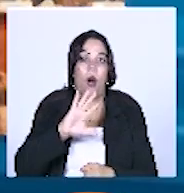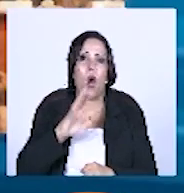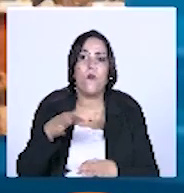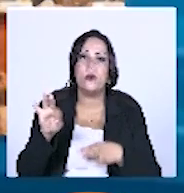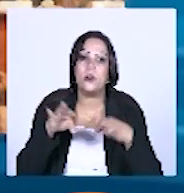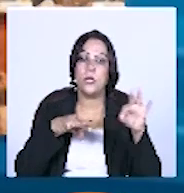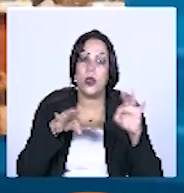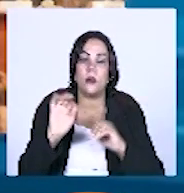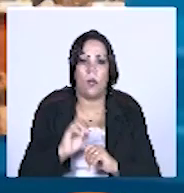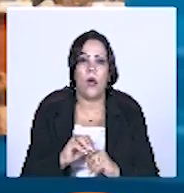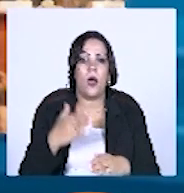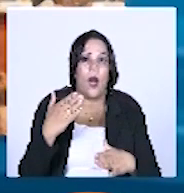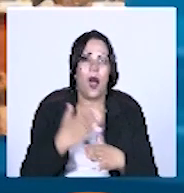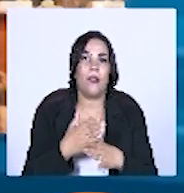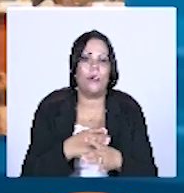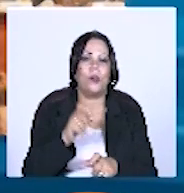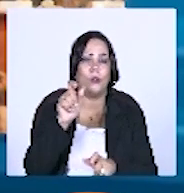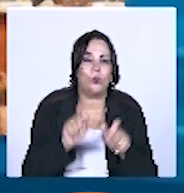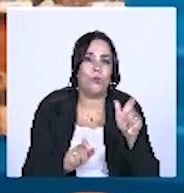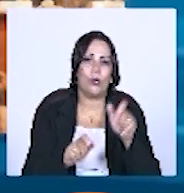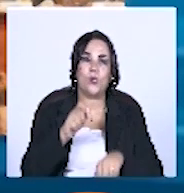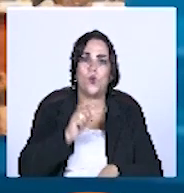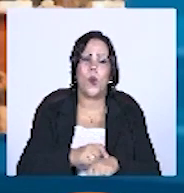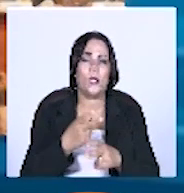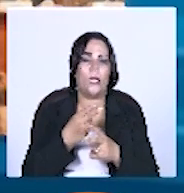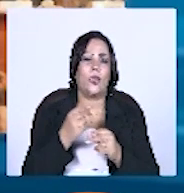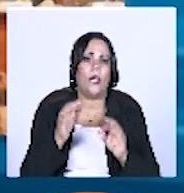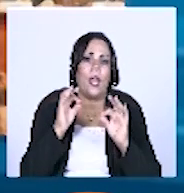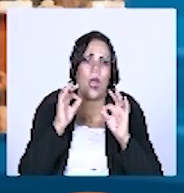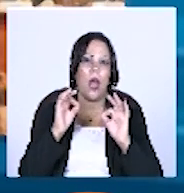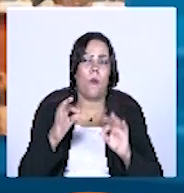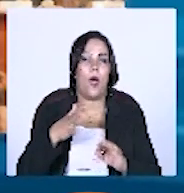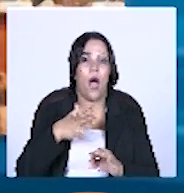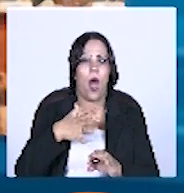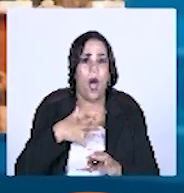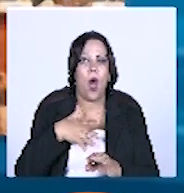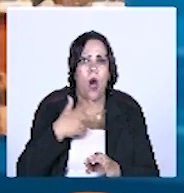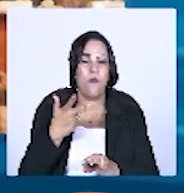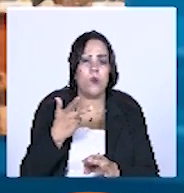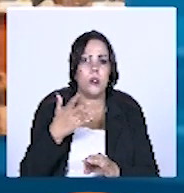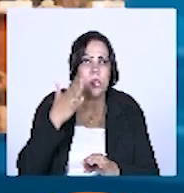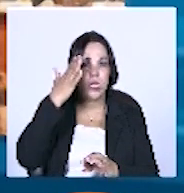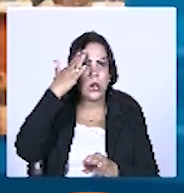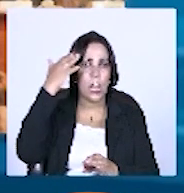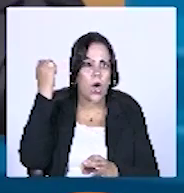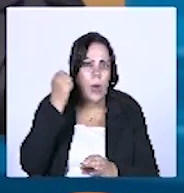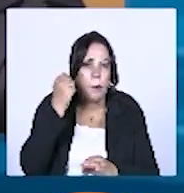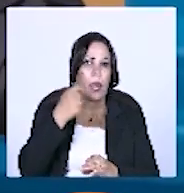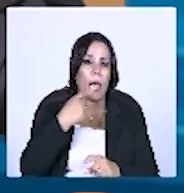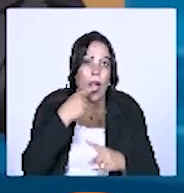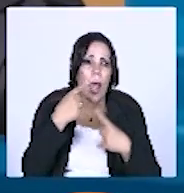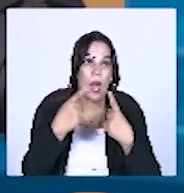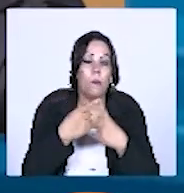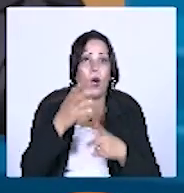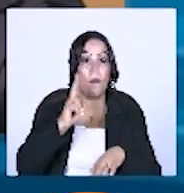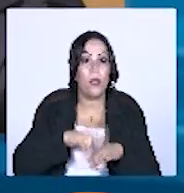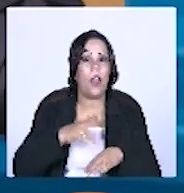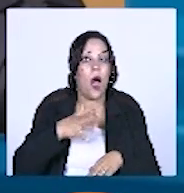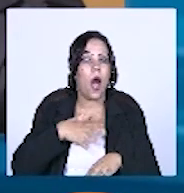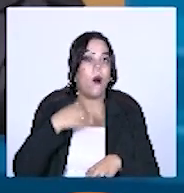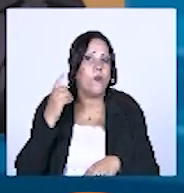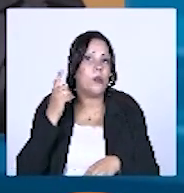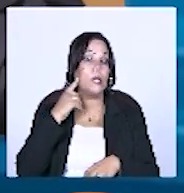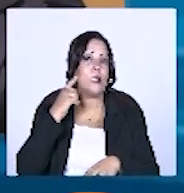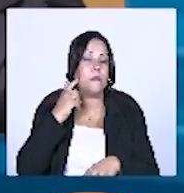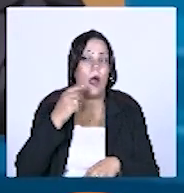سياسيه لان المواطن في اوقات كتير جدا بيحتاج الى راي وخبره وبيحتاج كمان ان هو يستمع الى